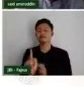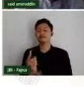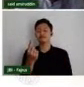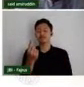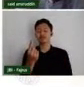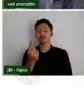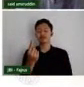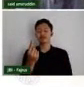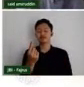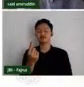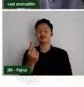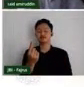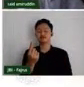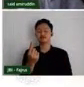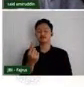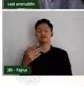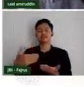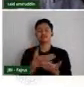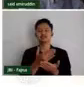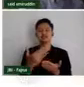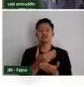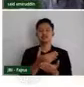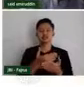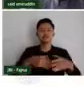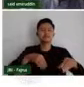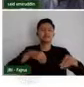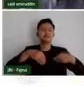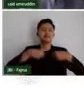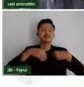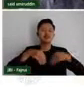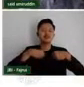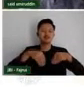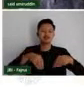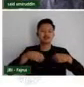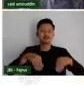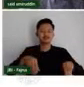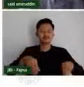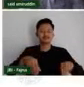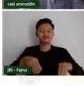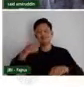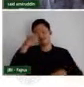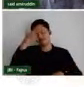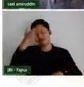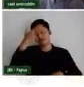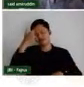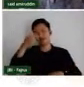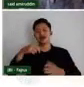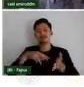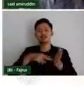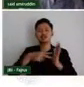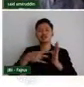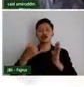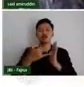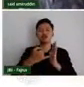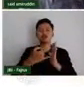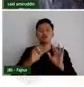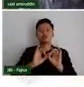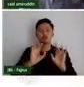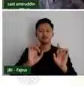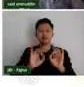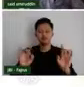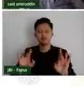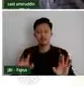Ada strategi materi pelajaran ataupun konten. Ini merupakan diferensiasi konten. Artinya, sebagaimana kita ketahui dalam kelas itu